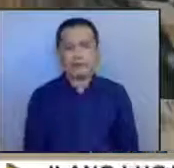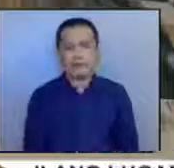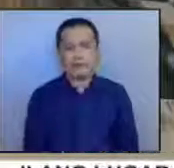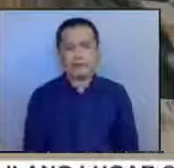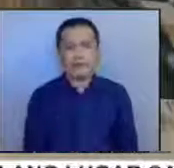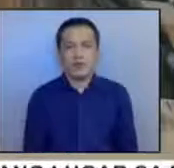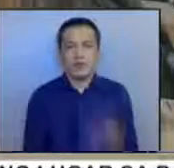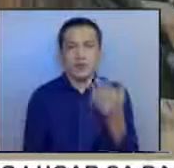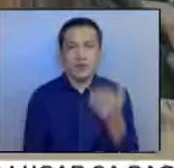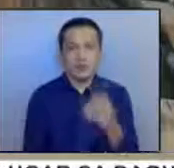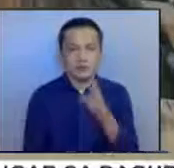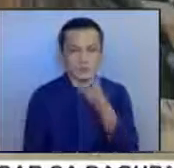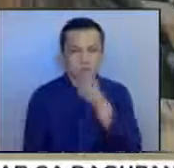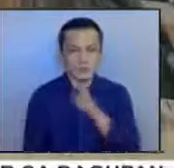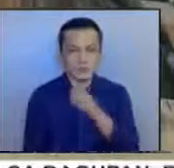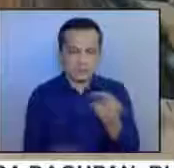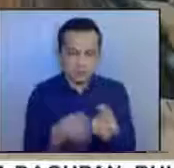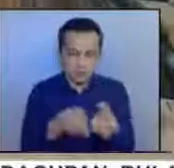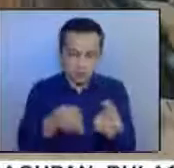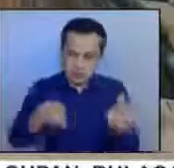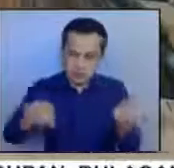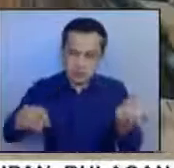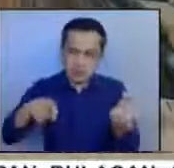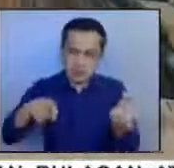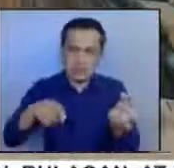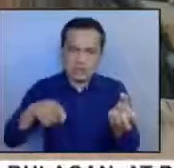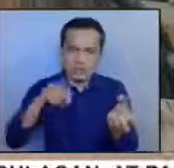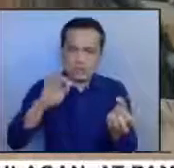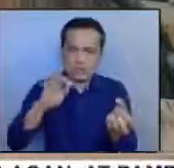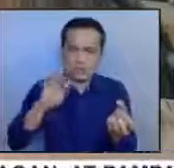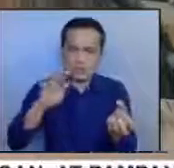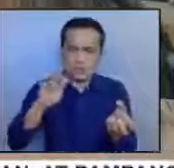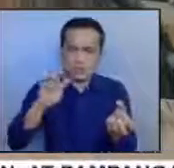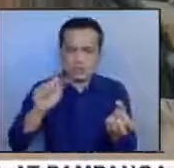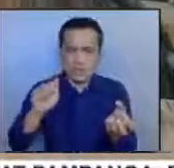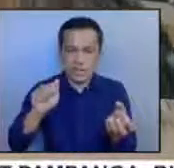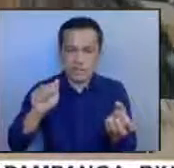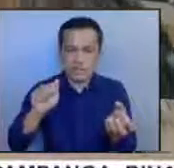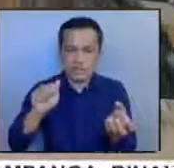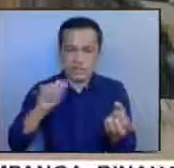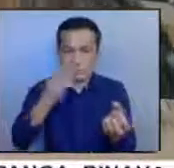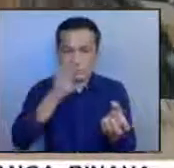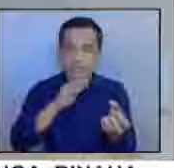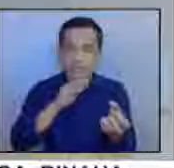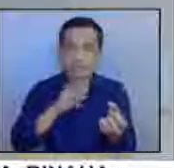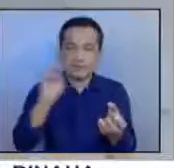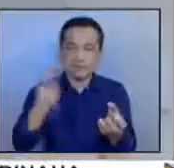nasirang water pipe ng Maynila dito sa Puresa Street sa lungsod ng Maynila.